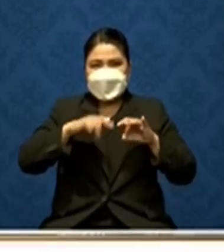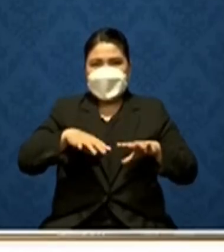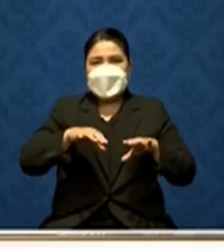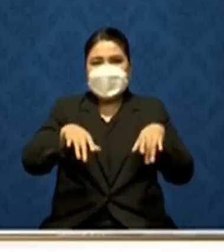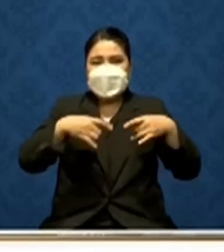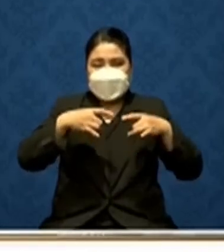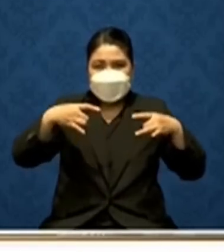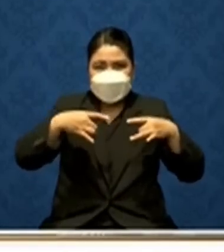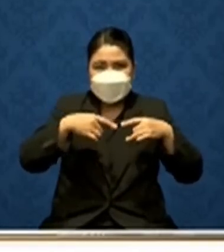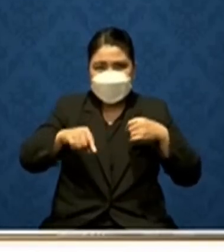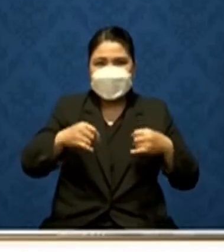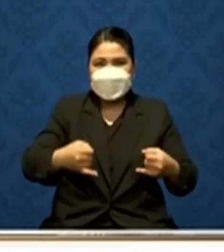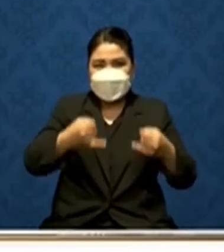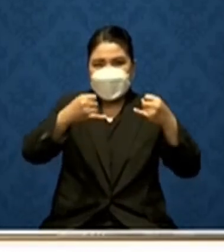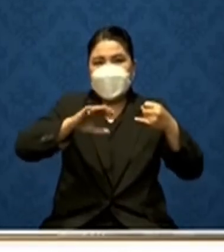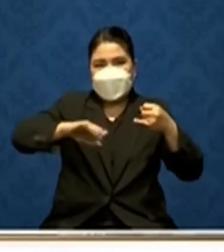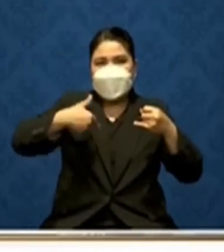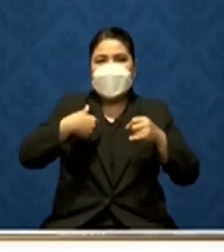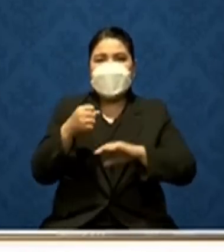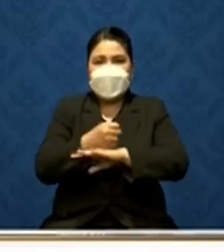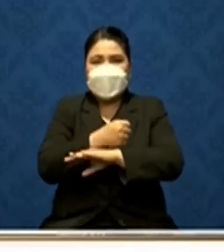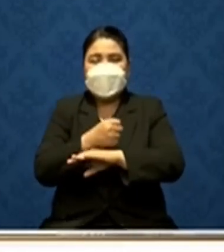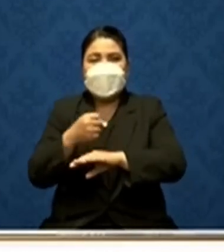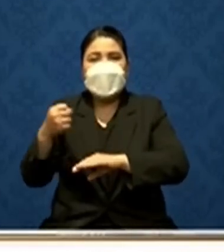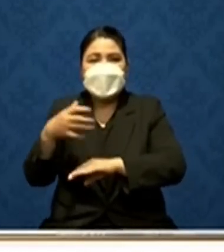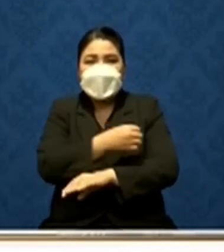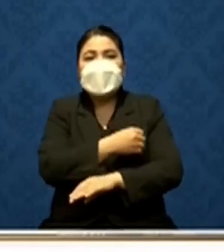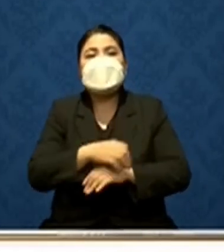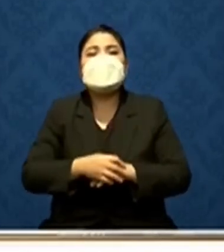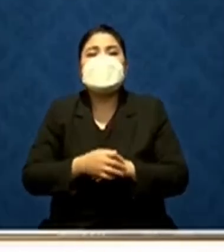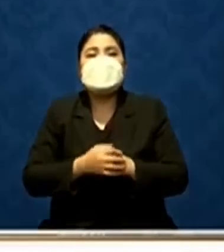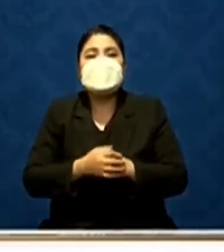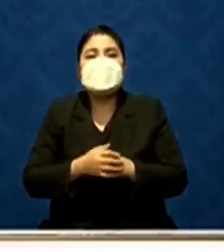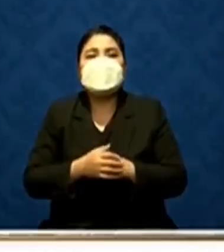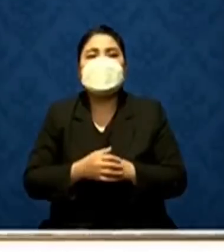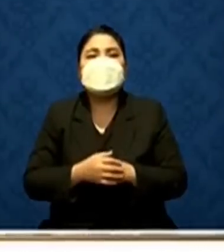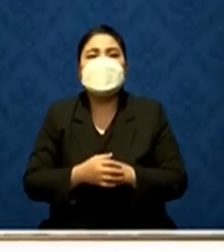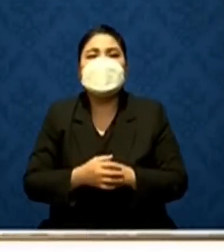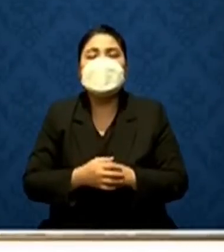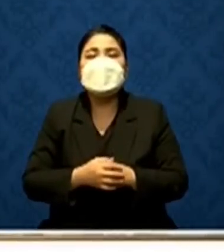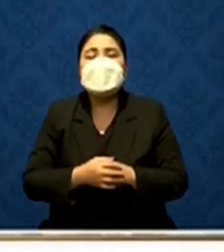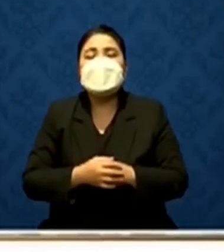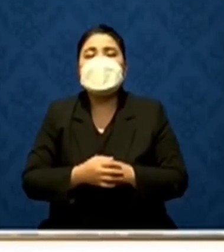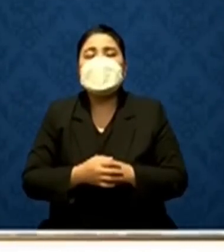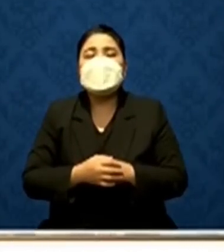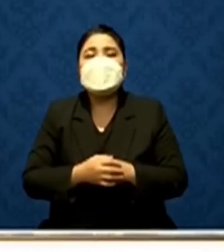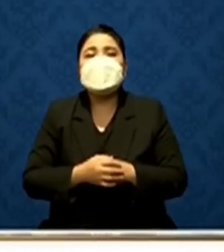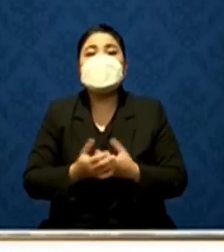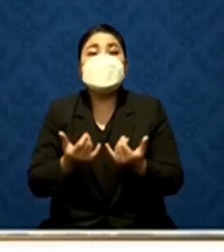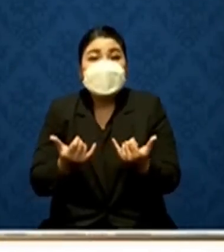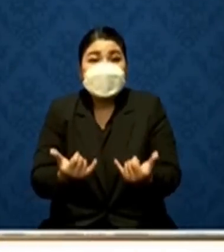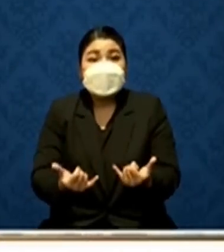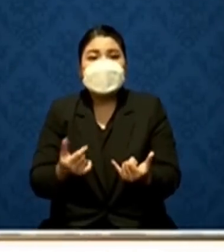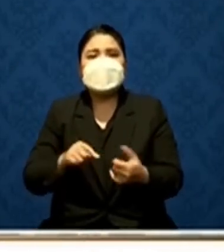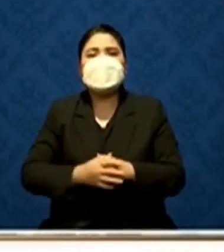โอกาสอำนาจของพี่น้องประชาชนก็ทำด่านที่เคารพกับมีการอยู่ใน